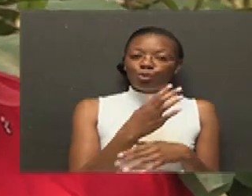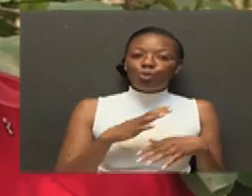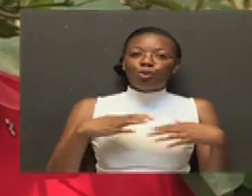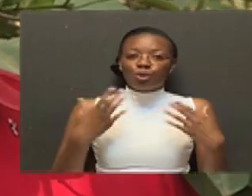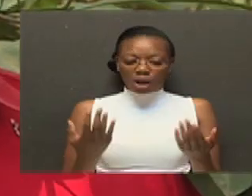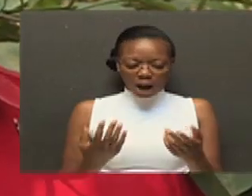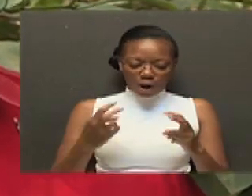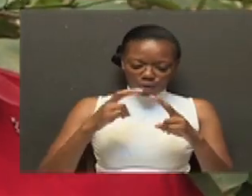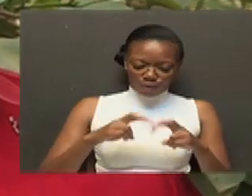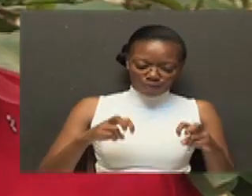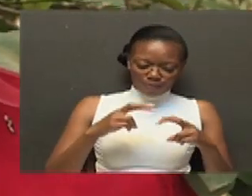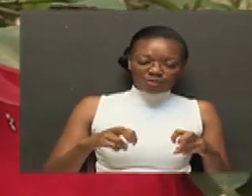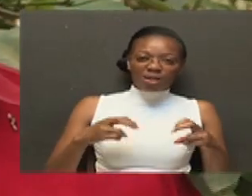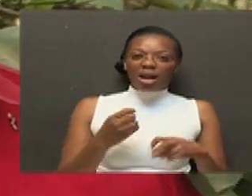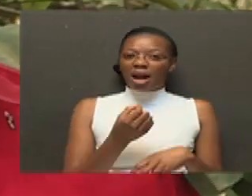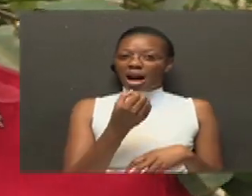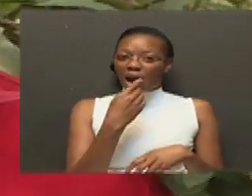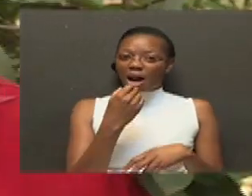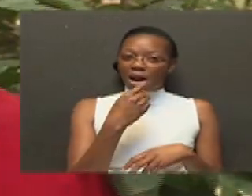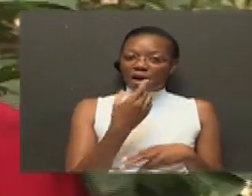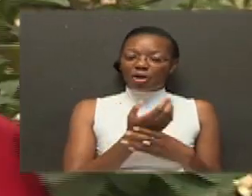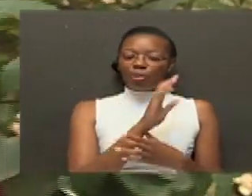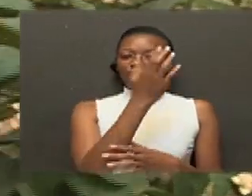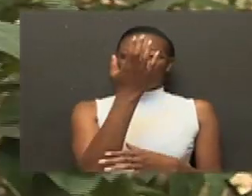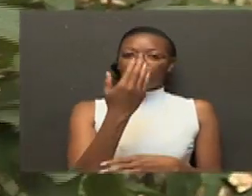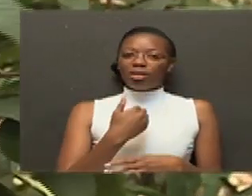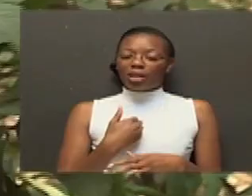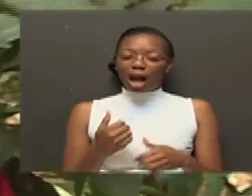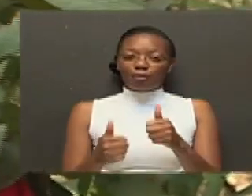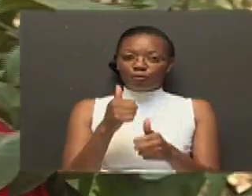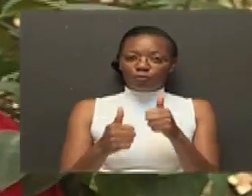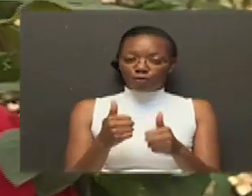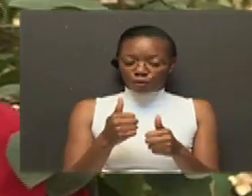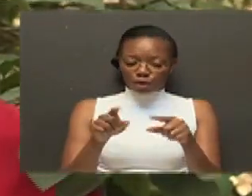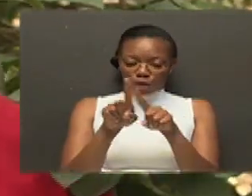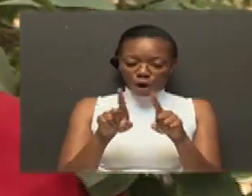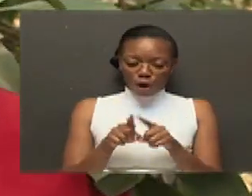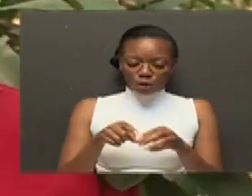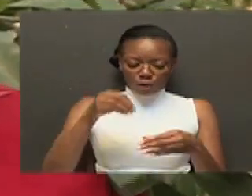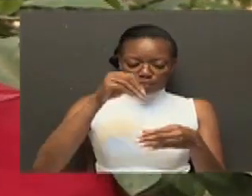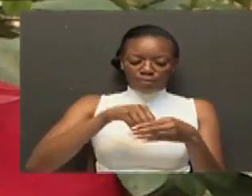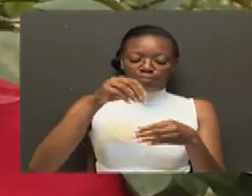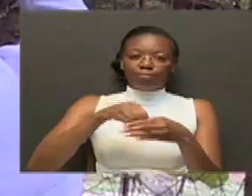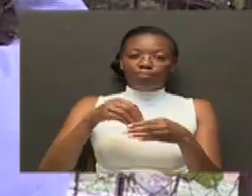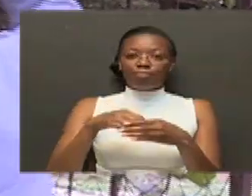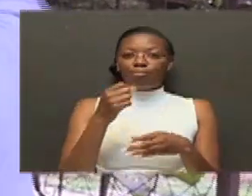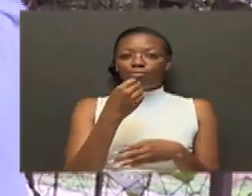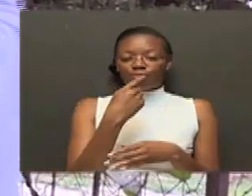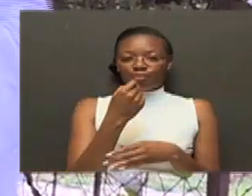Tunafanya research ya dawa zile zinatoka kwa miti, na pia tunafanya hata packaging ya hizo dawa.